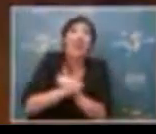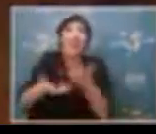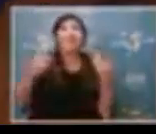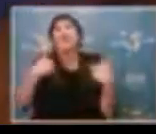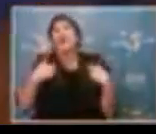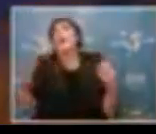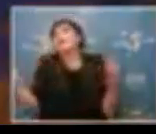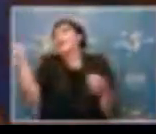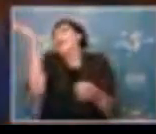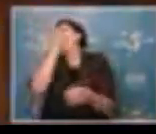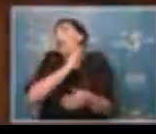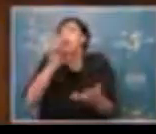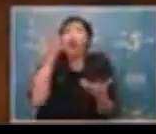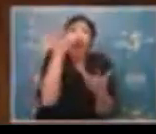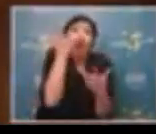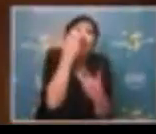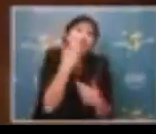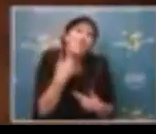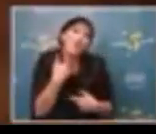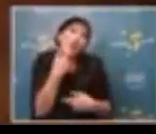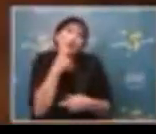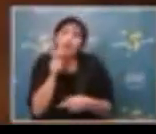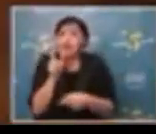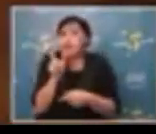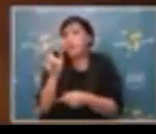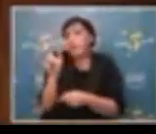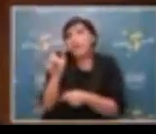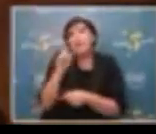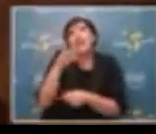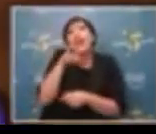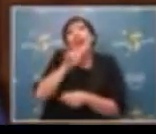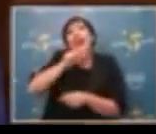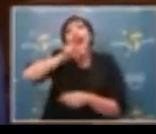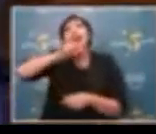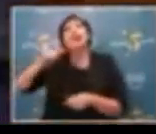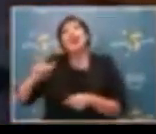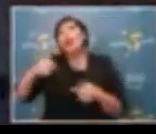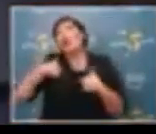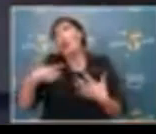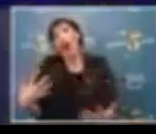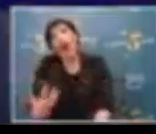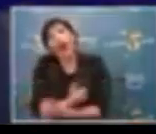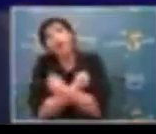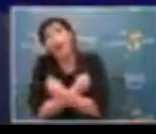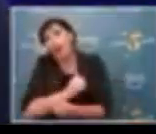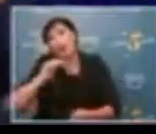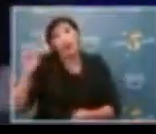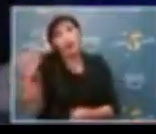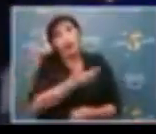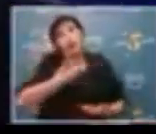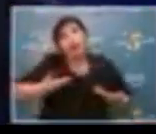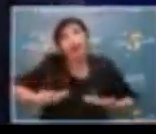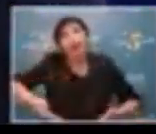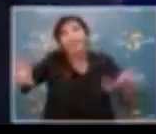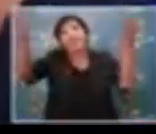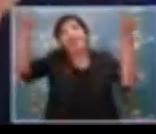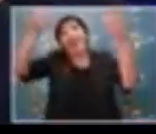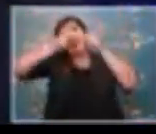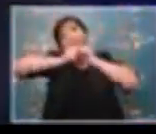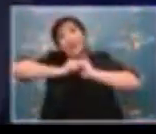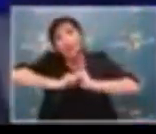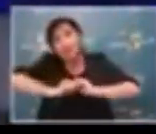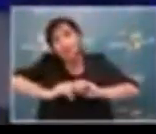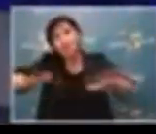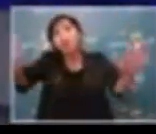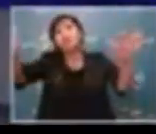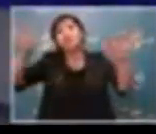desiderato essere un diminutivo. Io vi abbraccio tutti, andate, spargete il